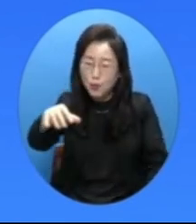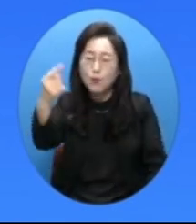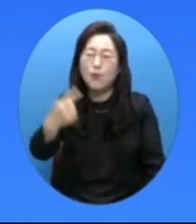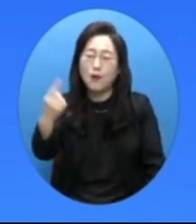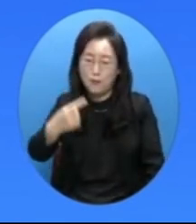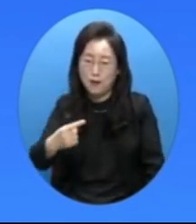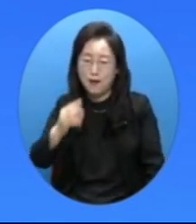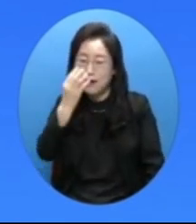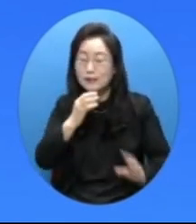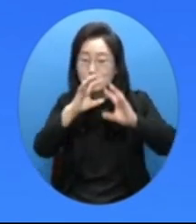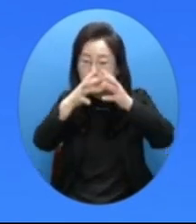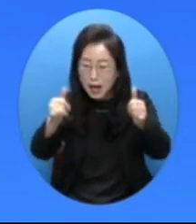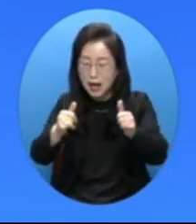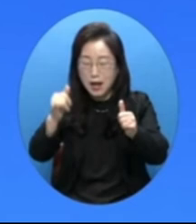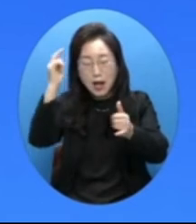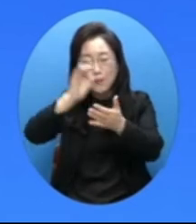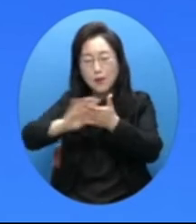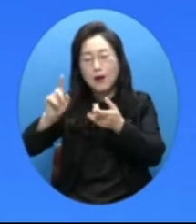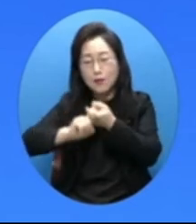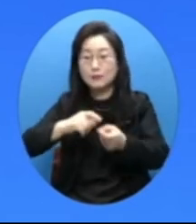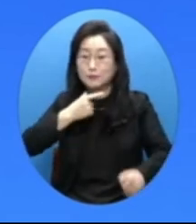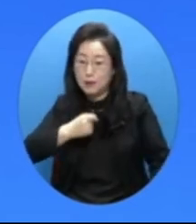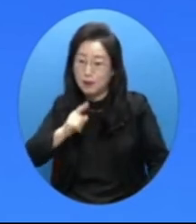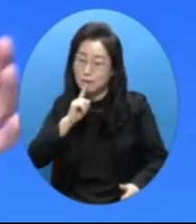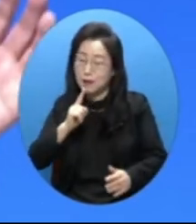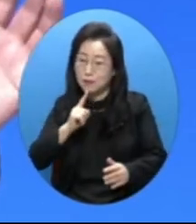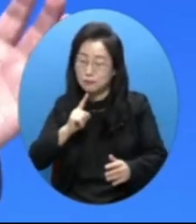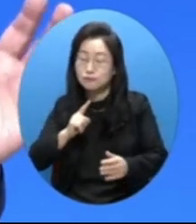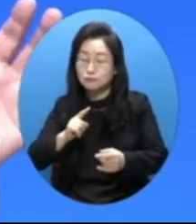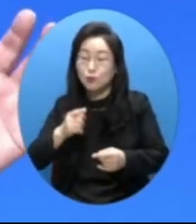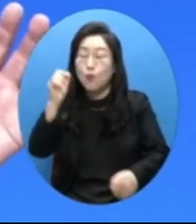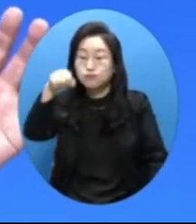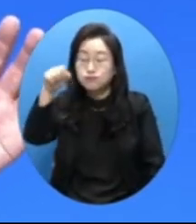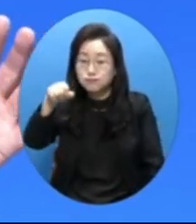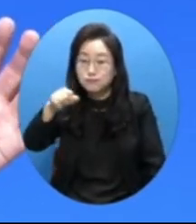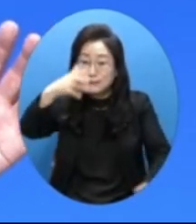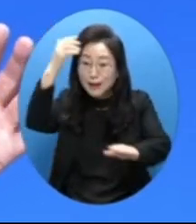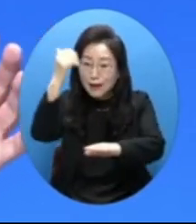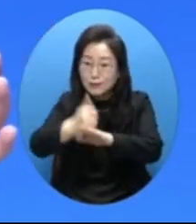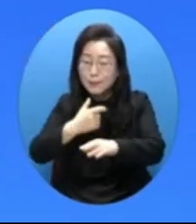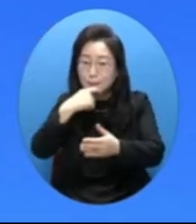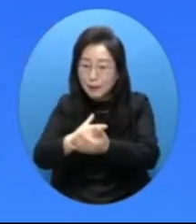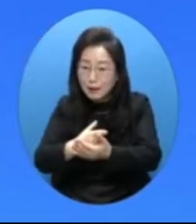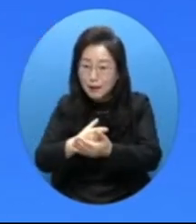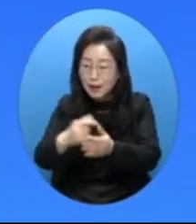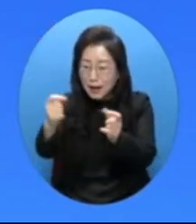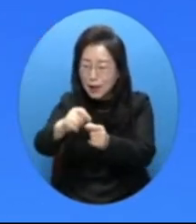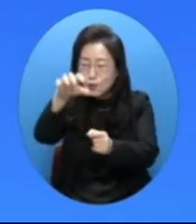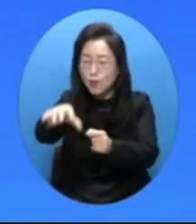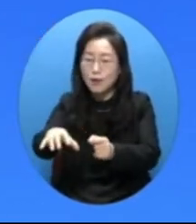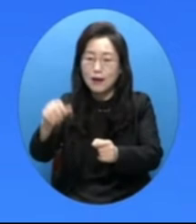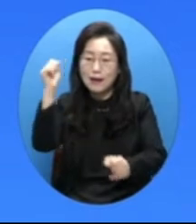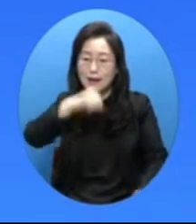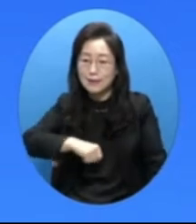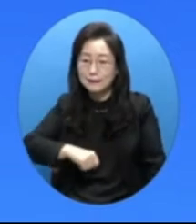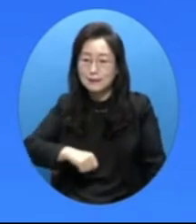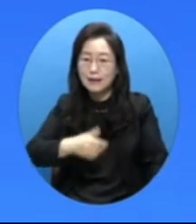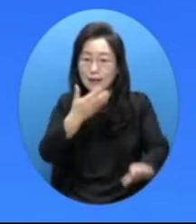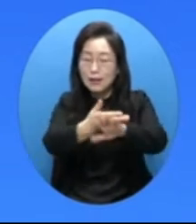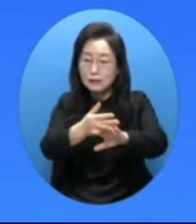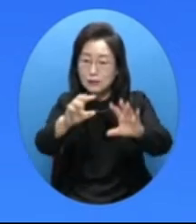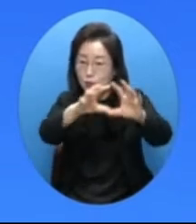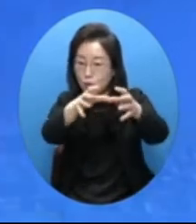평화적을 맺은 것을 알고 그 가나안 지역에 있는 다섯 개 도시의 왕들이 연합국을 만들어서